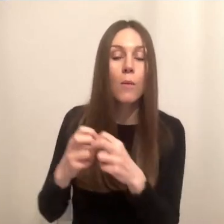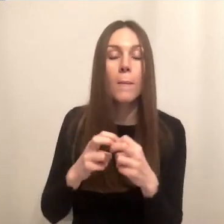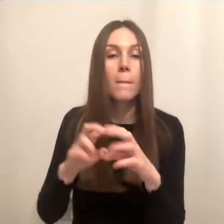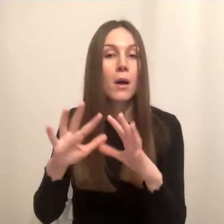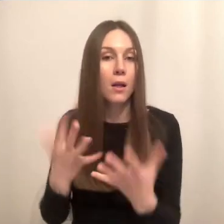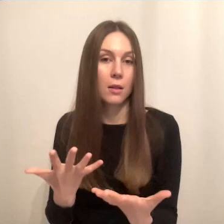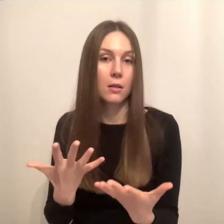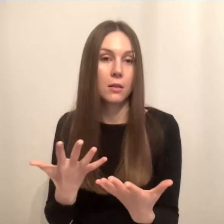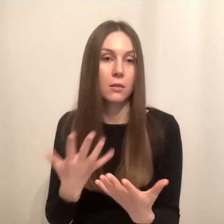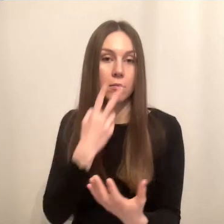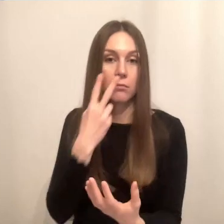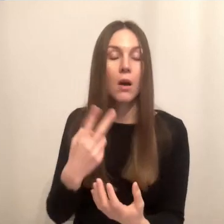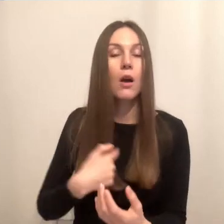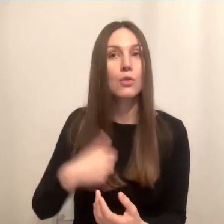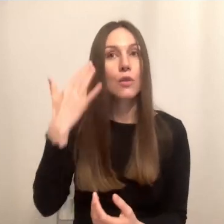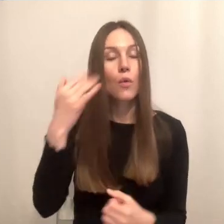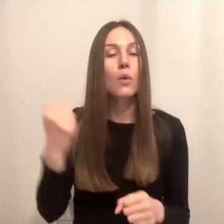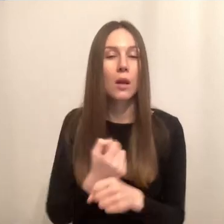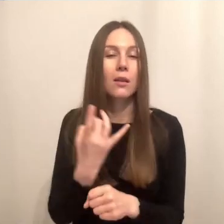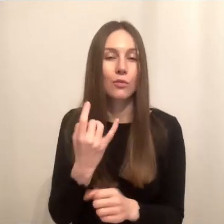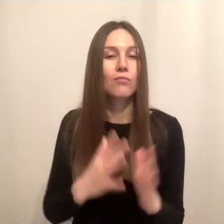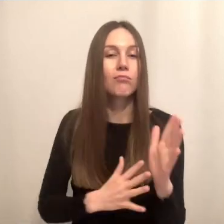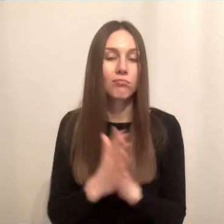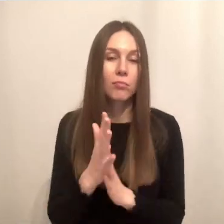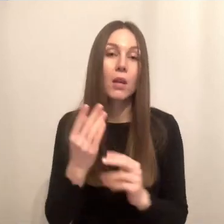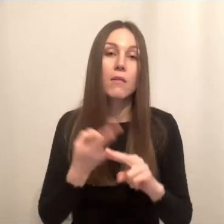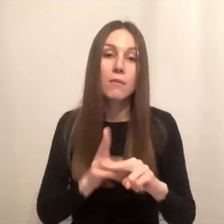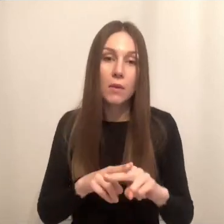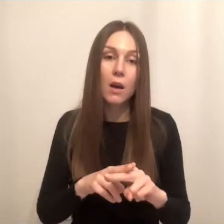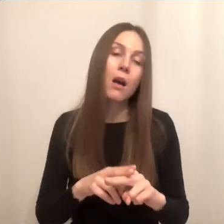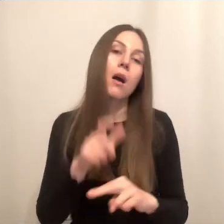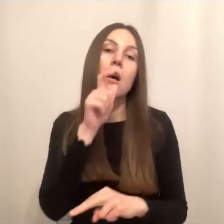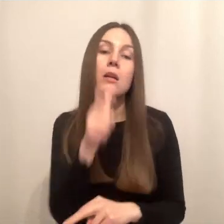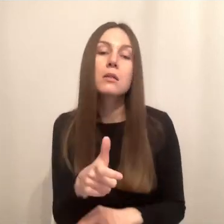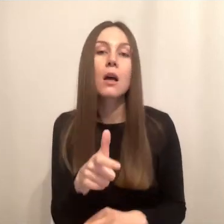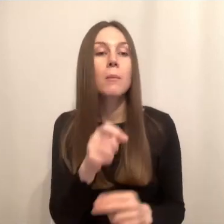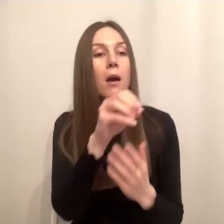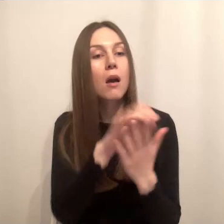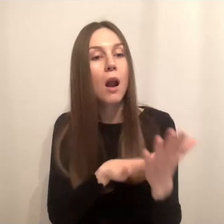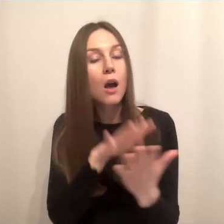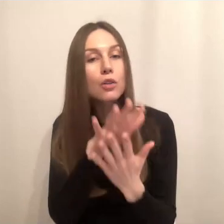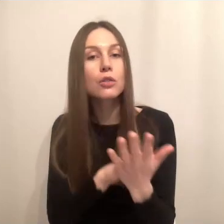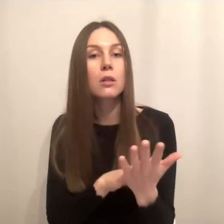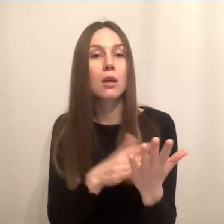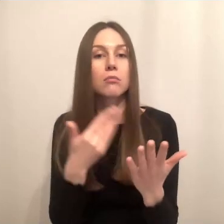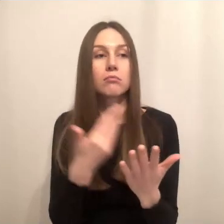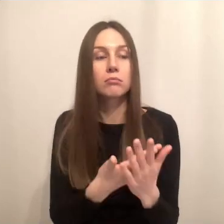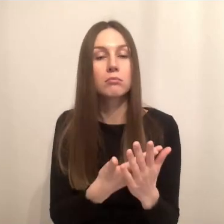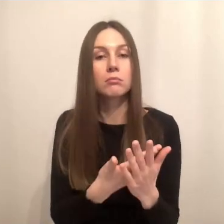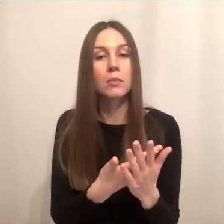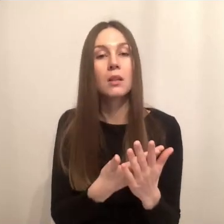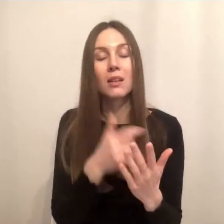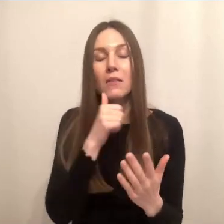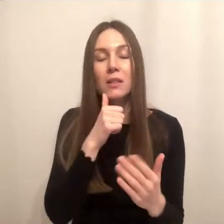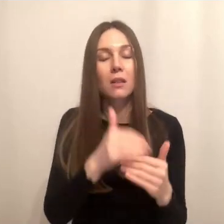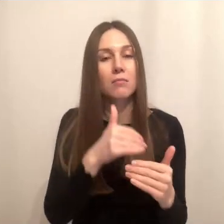yra daug ką padaryti, todėl kad atsakymai į tam tikrus raštus visada dėja, bet dažniausiai vėluoja ir